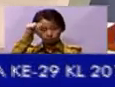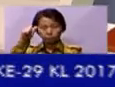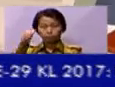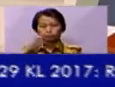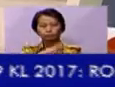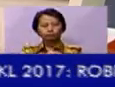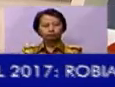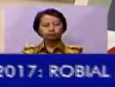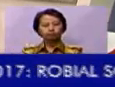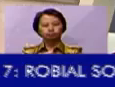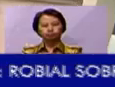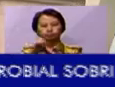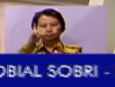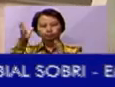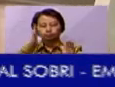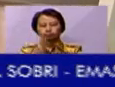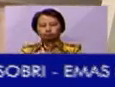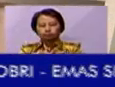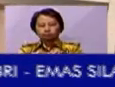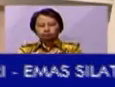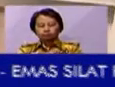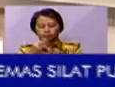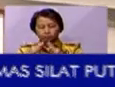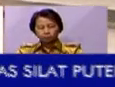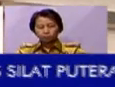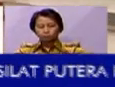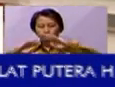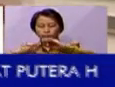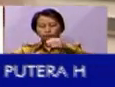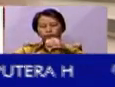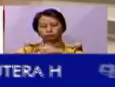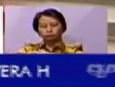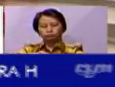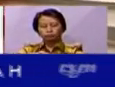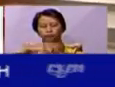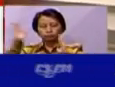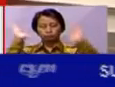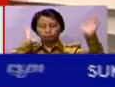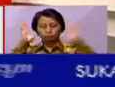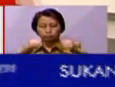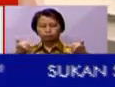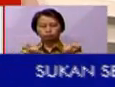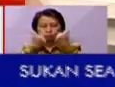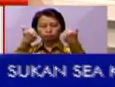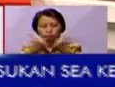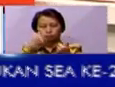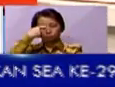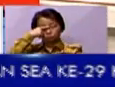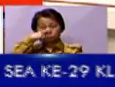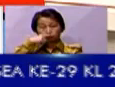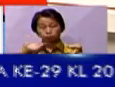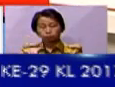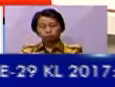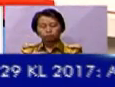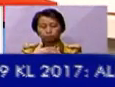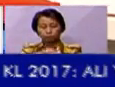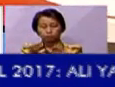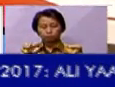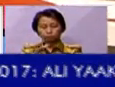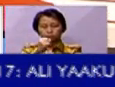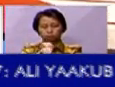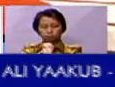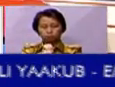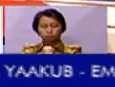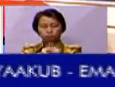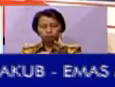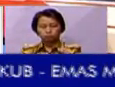Assalamualaikum. Salam satu Malaysia. Debaran final bola sepak sukan C Malaysia lawan Thailand kini semakin kencang. Selepas mencapai misi